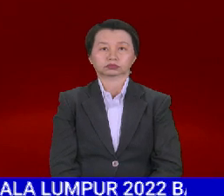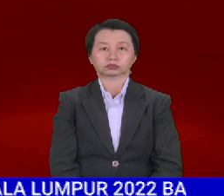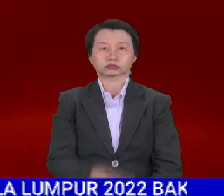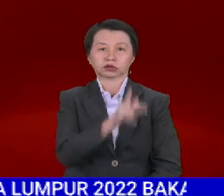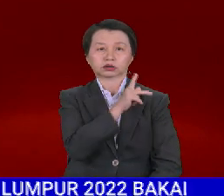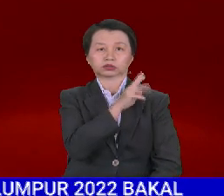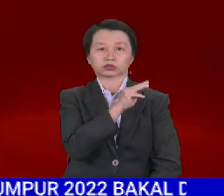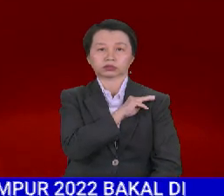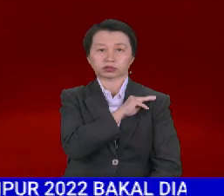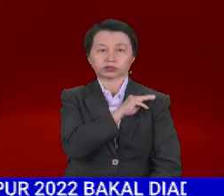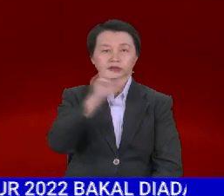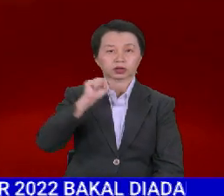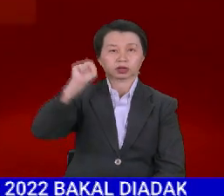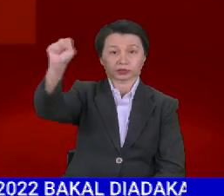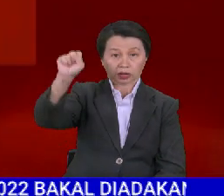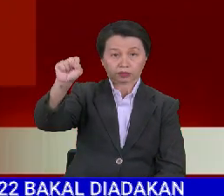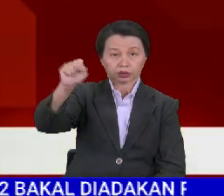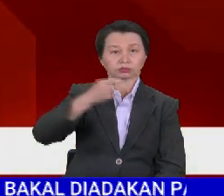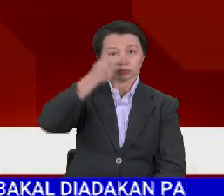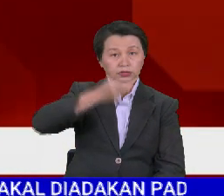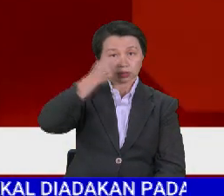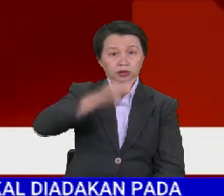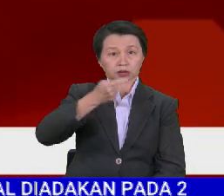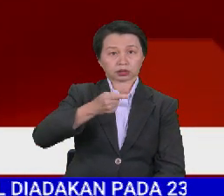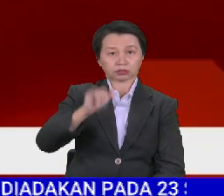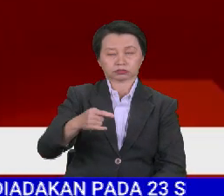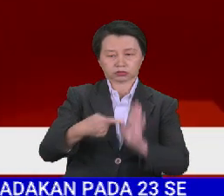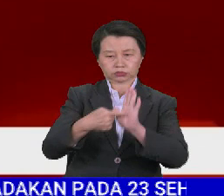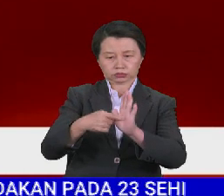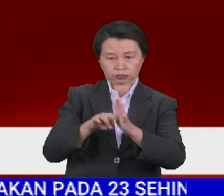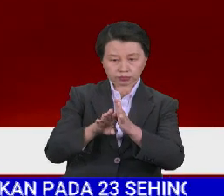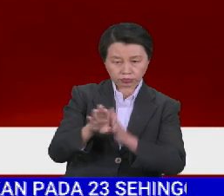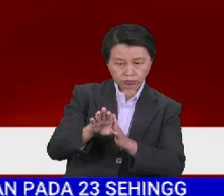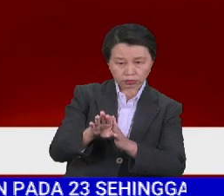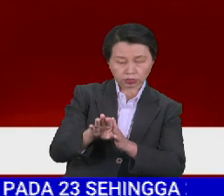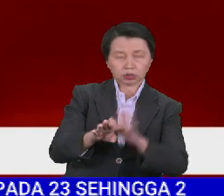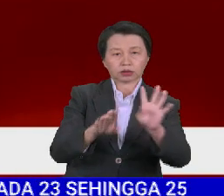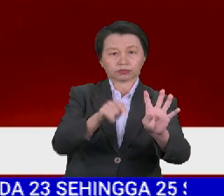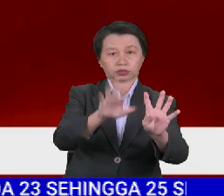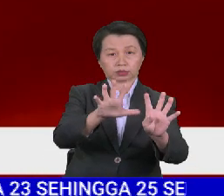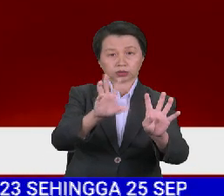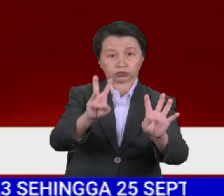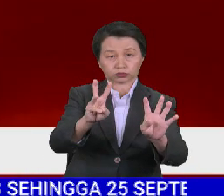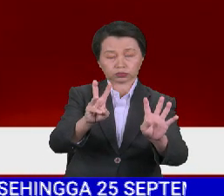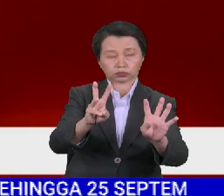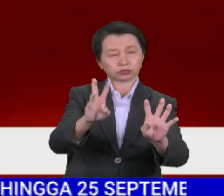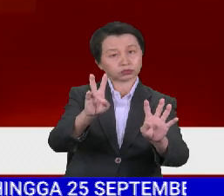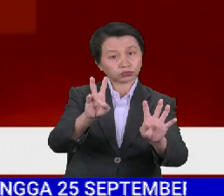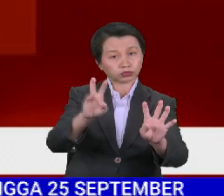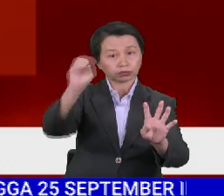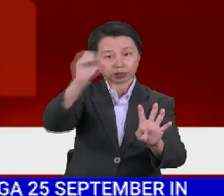ketua menteri Datu Sri Panglima Haji junuous berkata ia menunjukkan prestasi 45 puluhan enam tujuh peratus